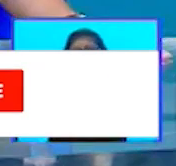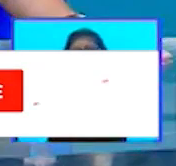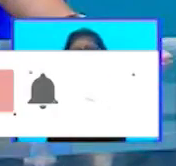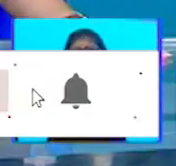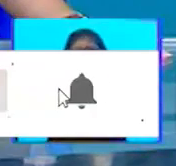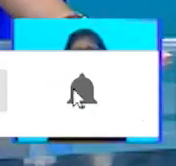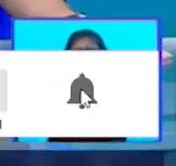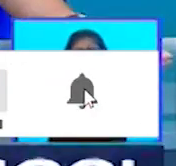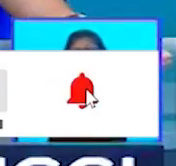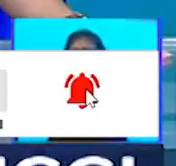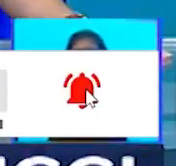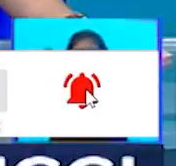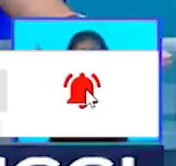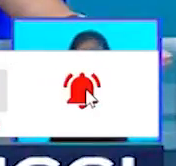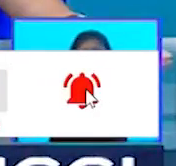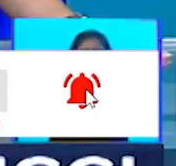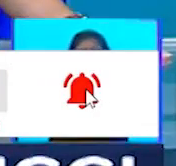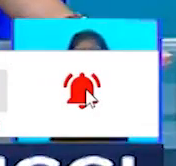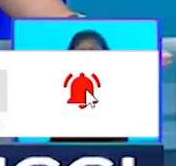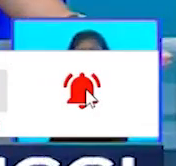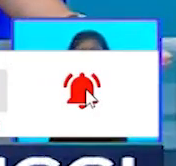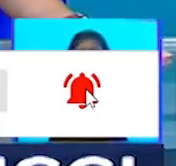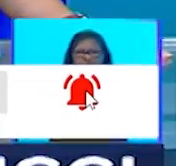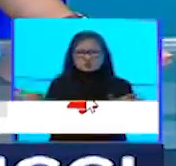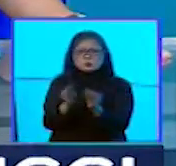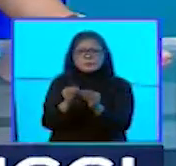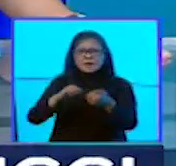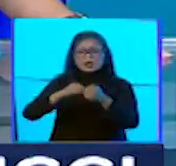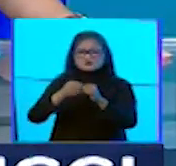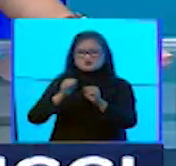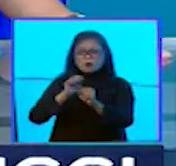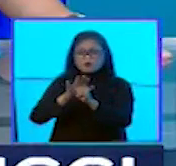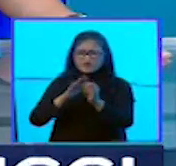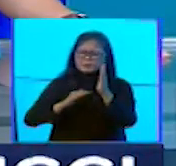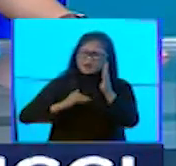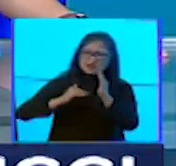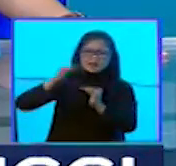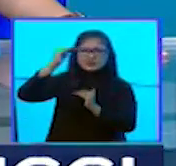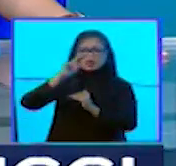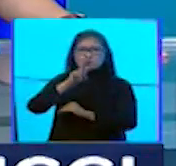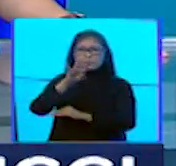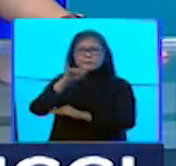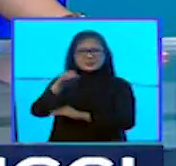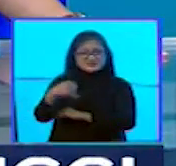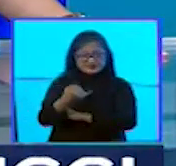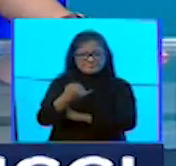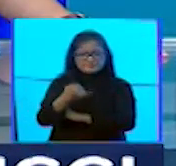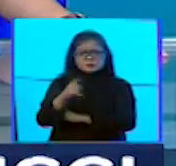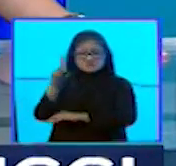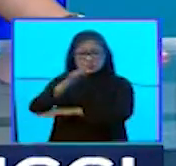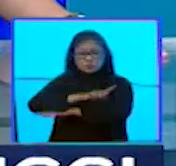pemirsa seakan tak ada hentinya Indonesia kembali mencatatkan tambahan kasus qobid micin tertinggi dalam 24jam terakhir